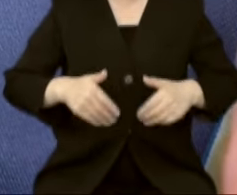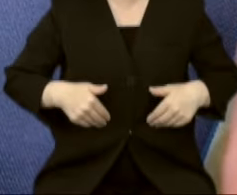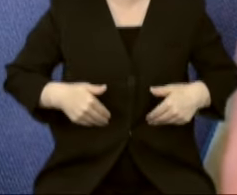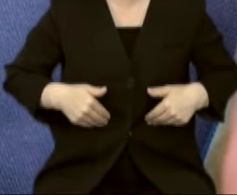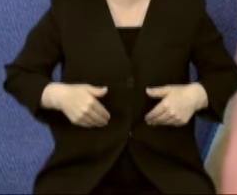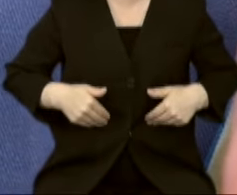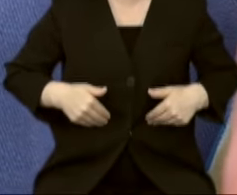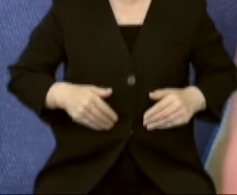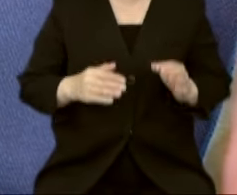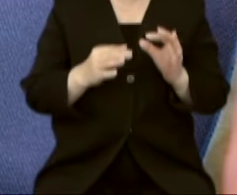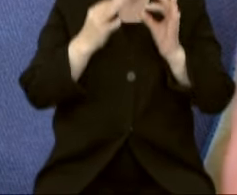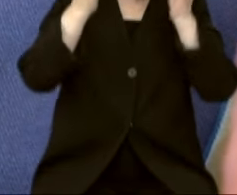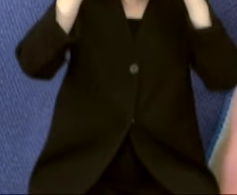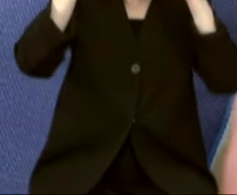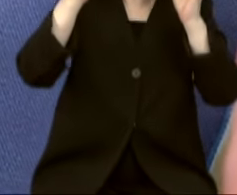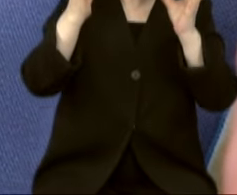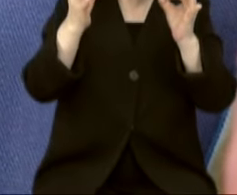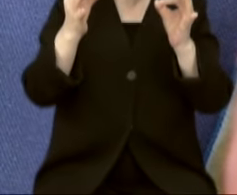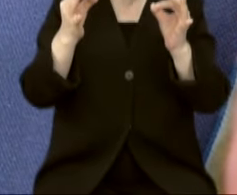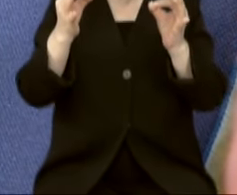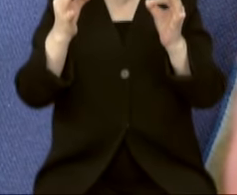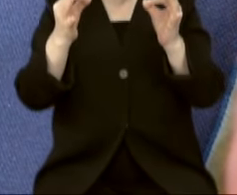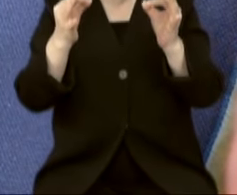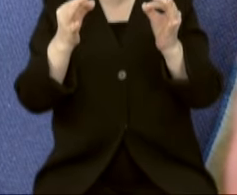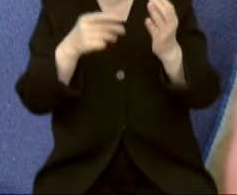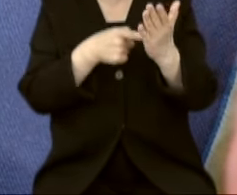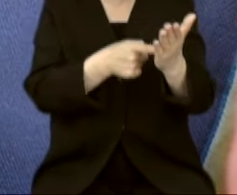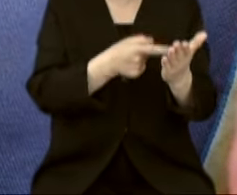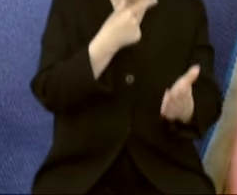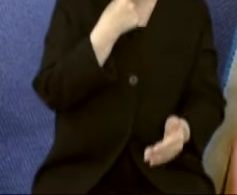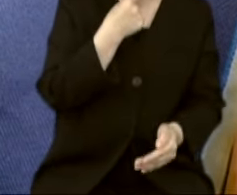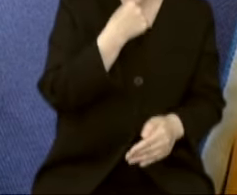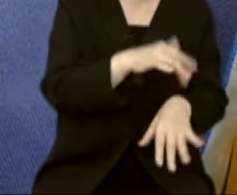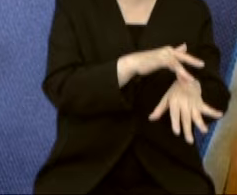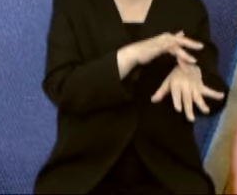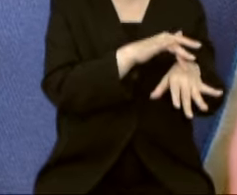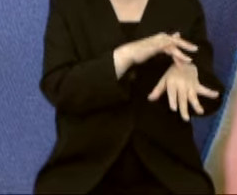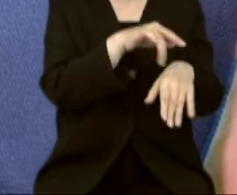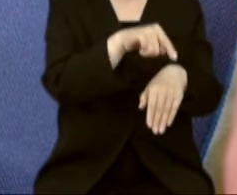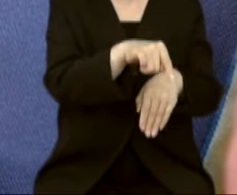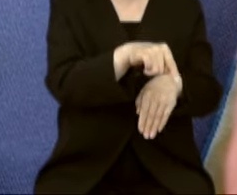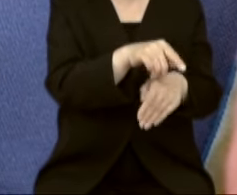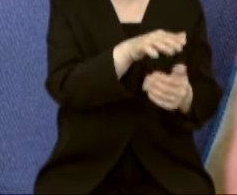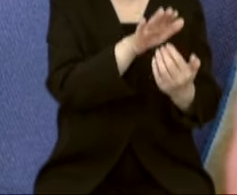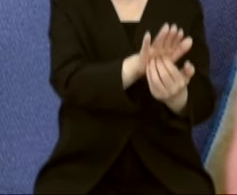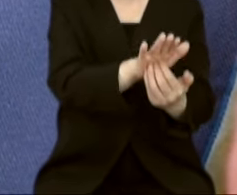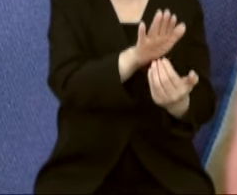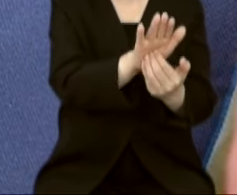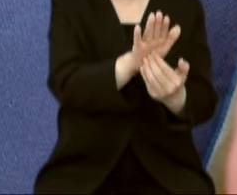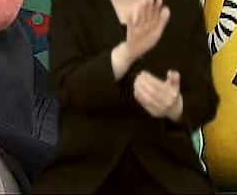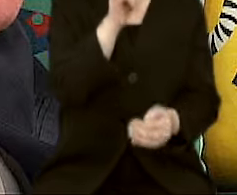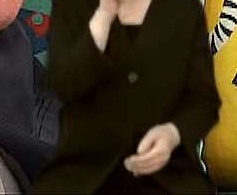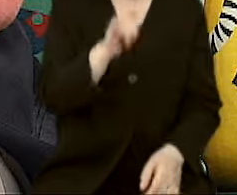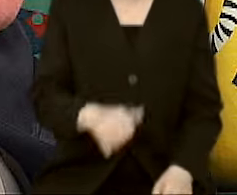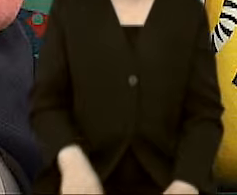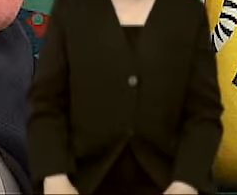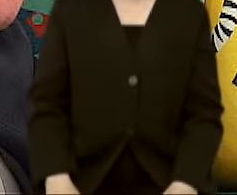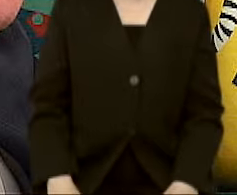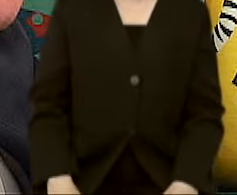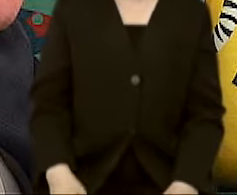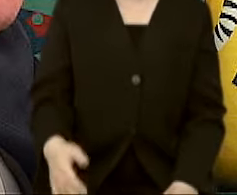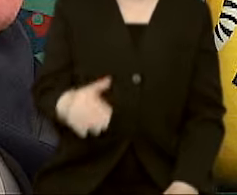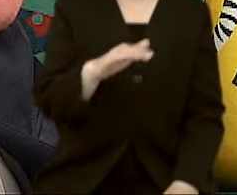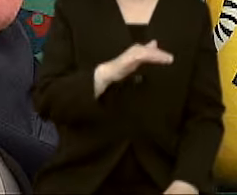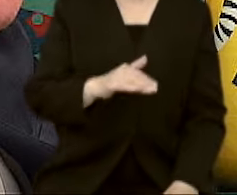우리가 힘쓰고 우리가 나가려고 하는데, 그래서 사탄도 아무튼 그거 막힐려 합니다. 오히려